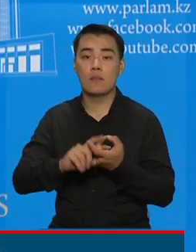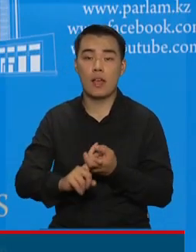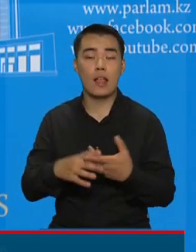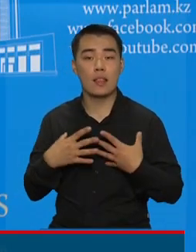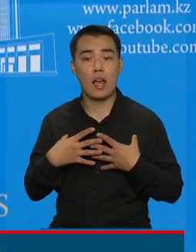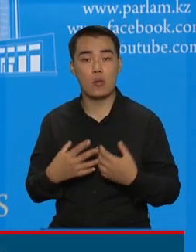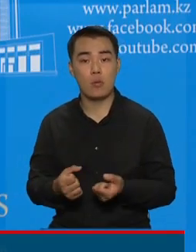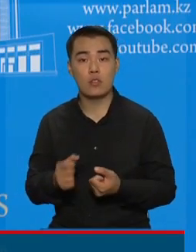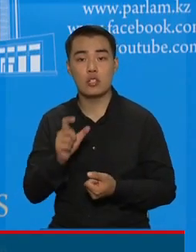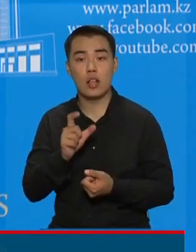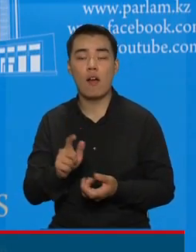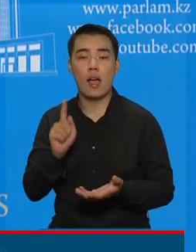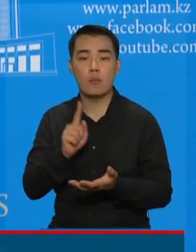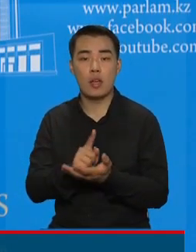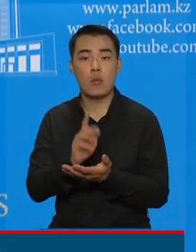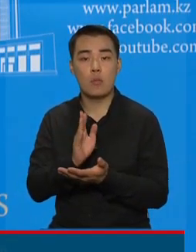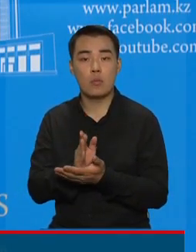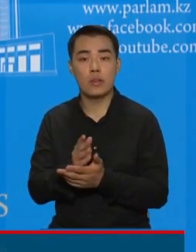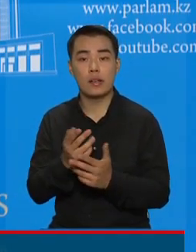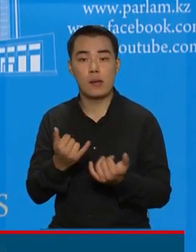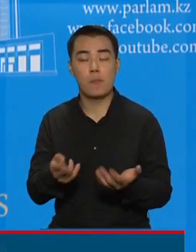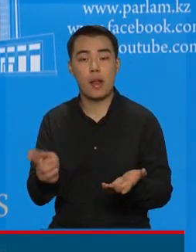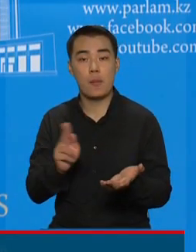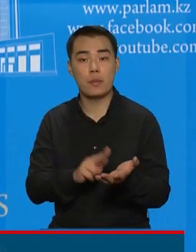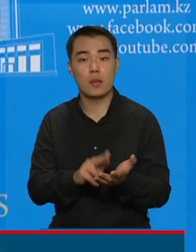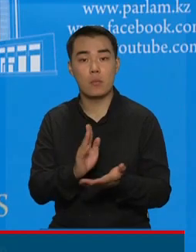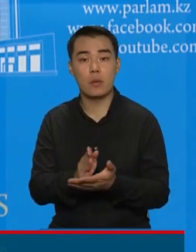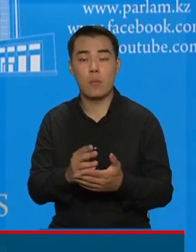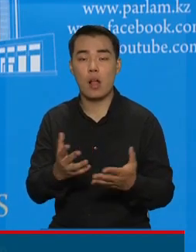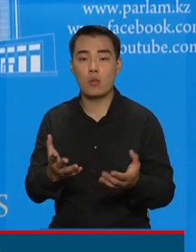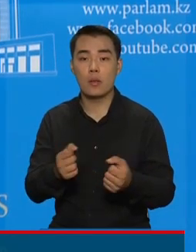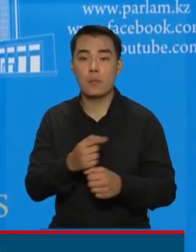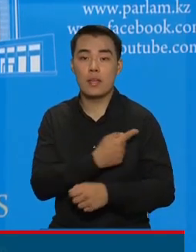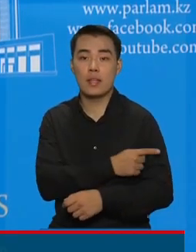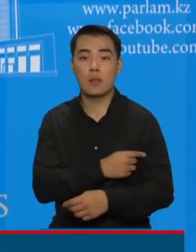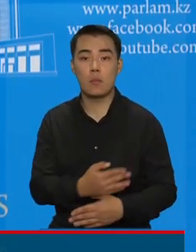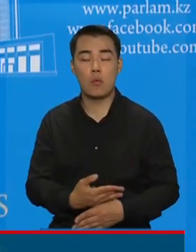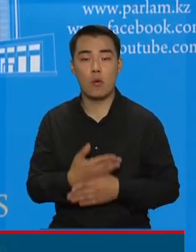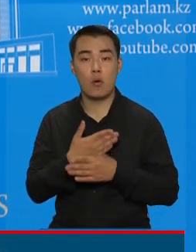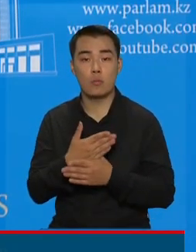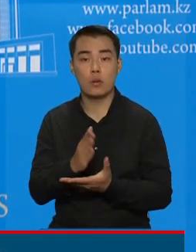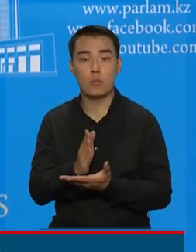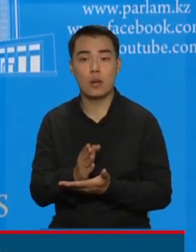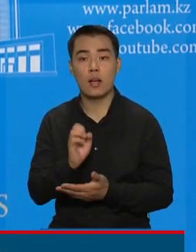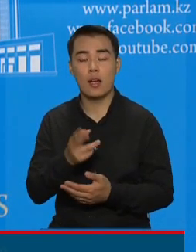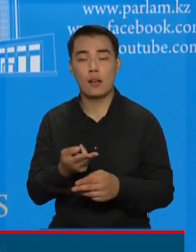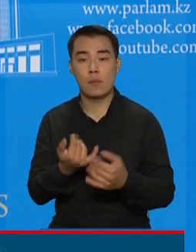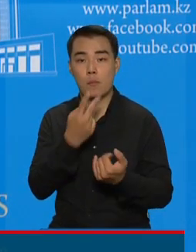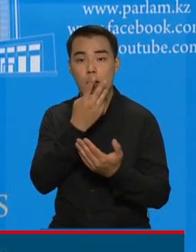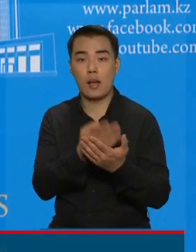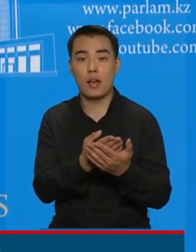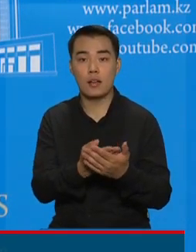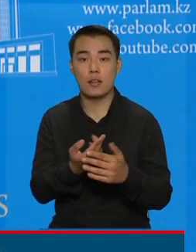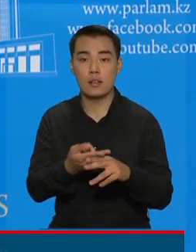здоровьем, человек обязательно должен быть в системе получения медицинской помощи. Поэтому как предложение